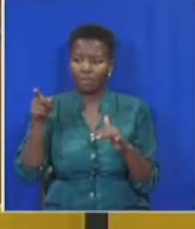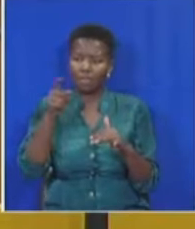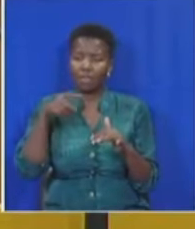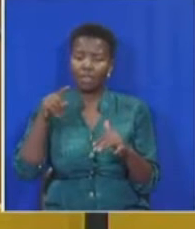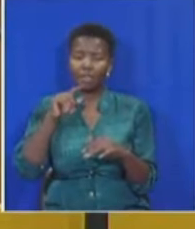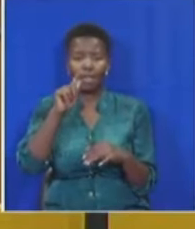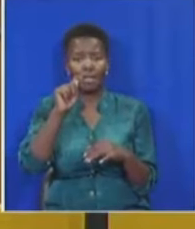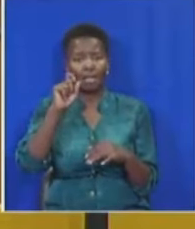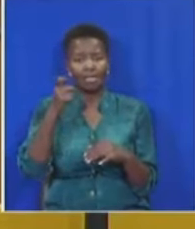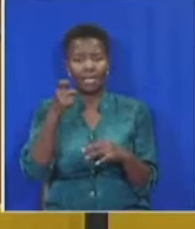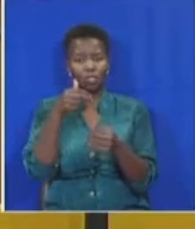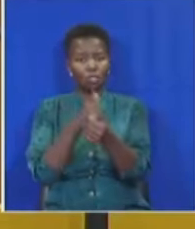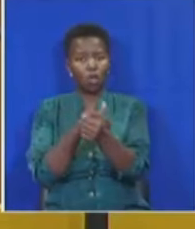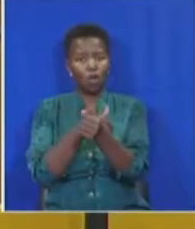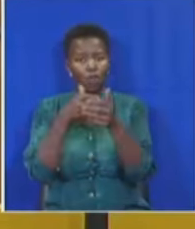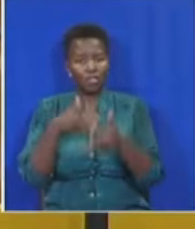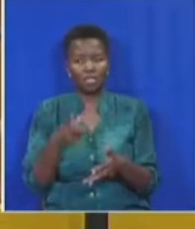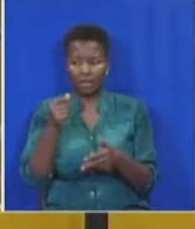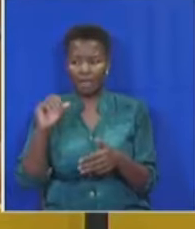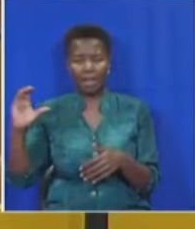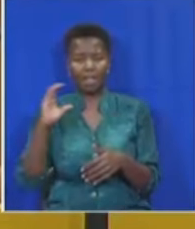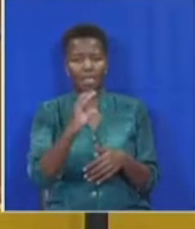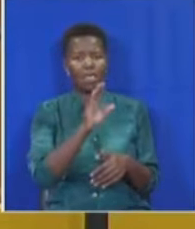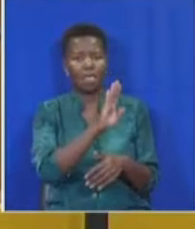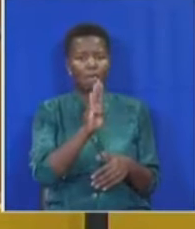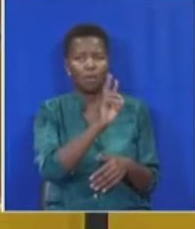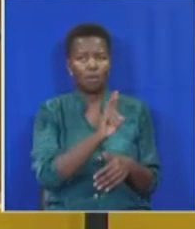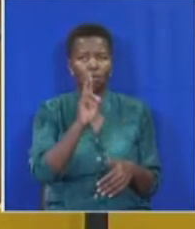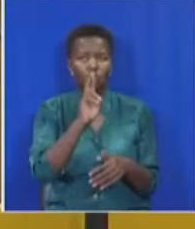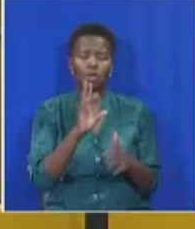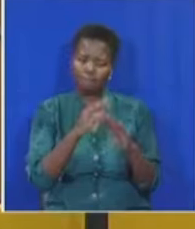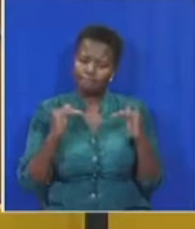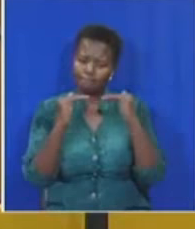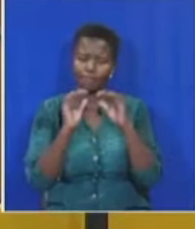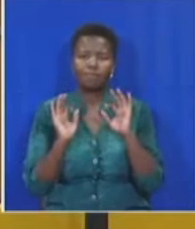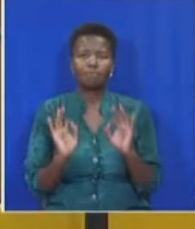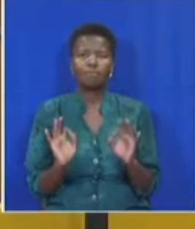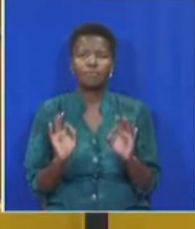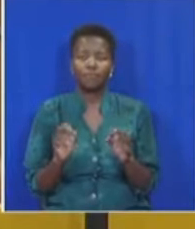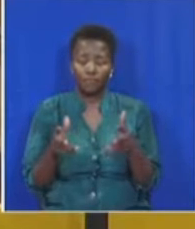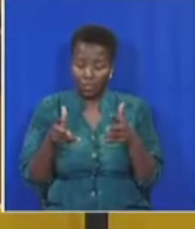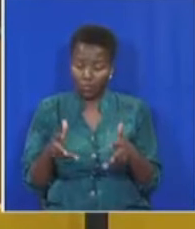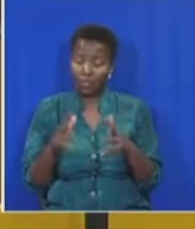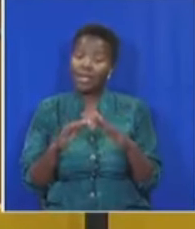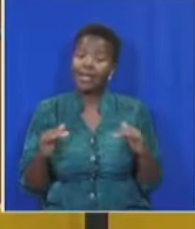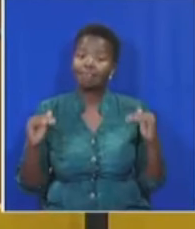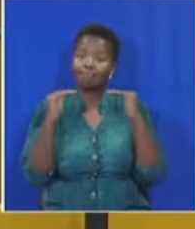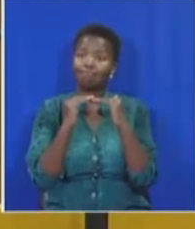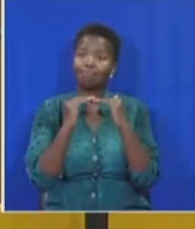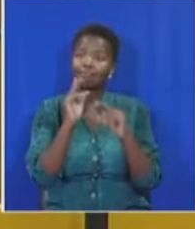makulingwane esithetha ngayo namhlanje eyona nto ndingayo sizwe sakokwethu ethula mahasha